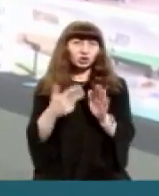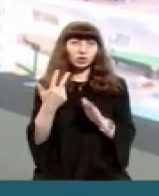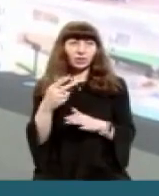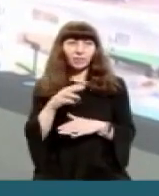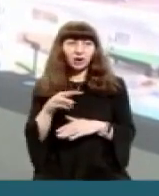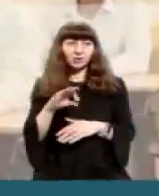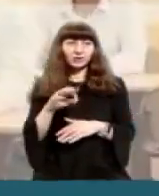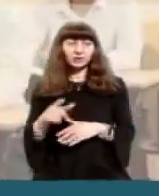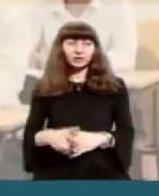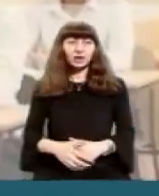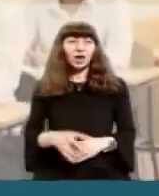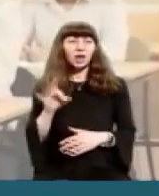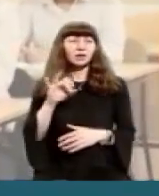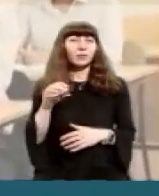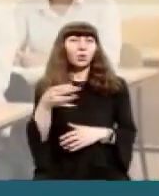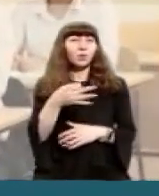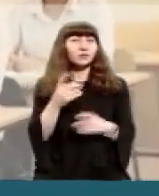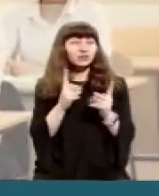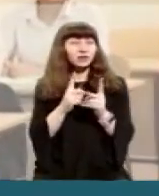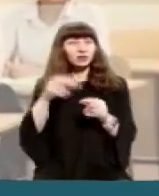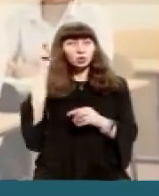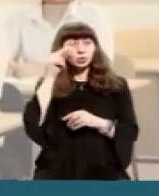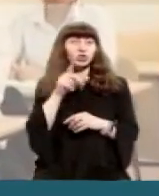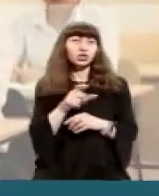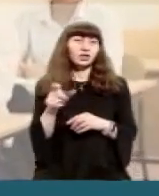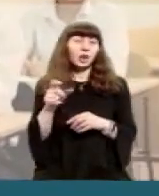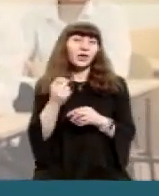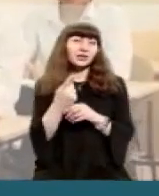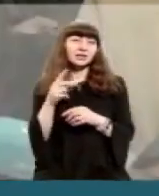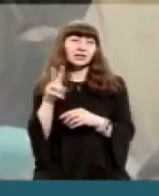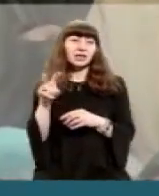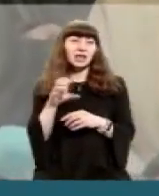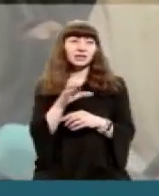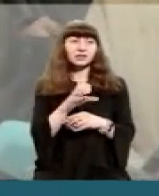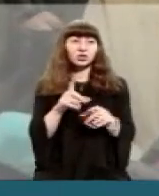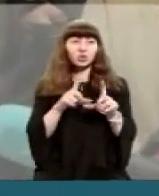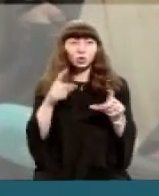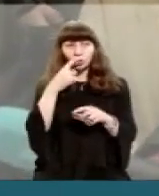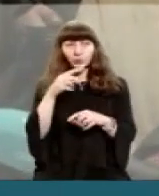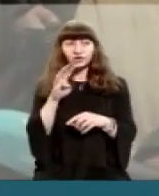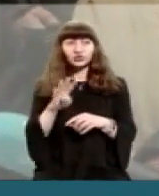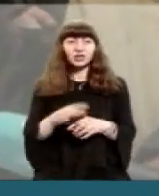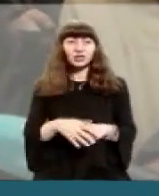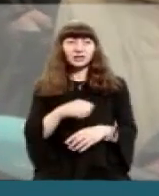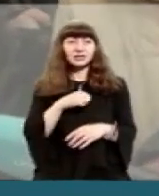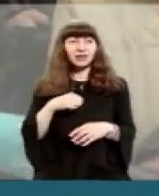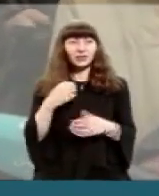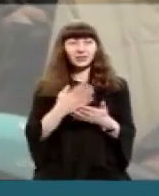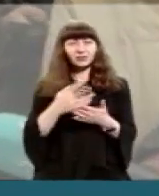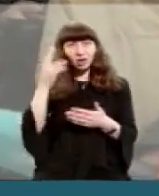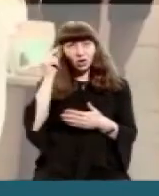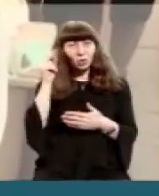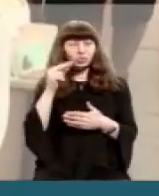63 миллионов тенге. Аким области встретился с учениками 11 класса школы номер 4, так как сам является